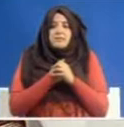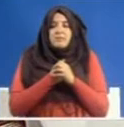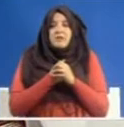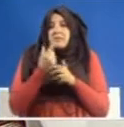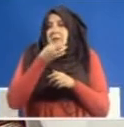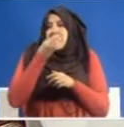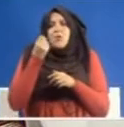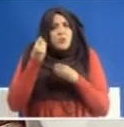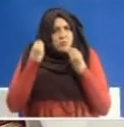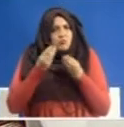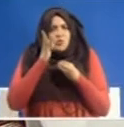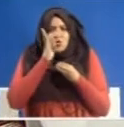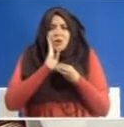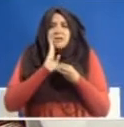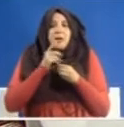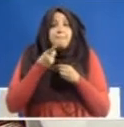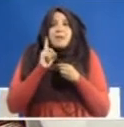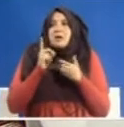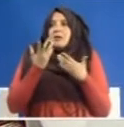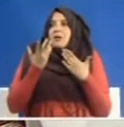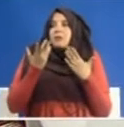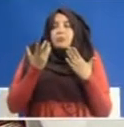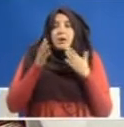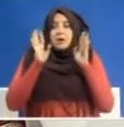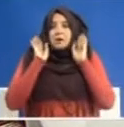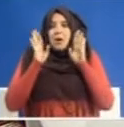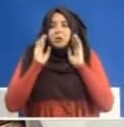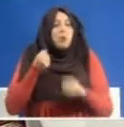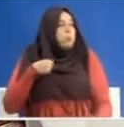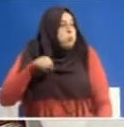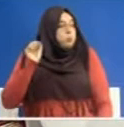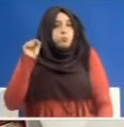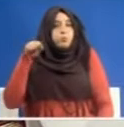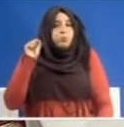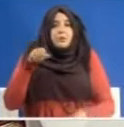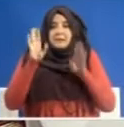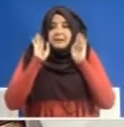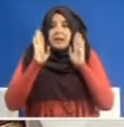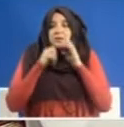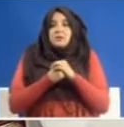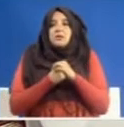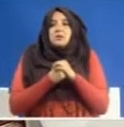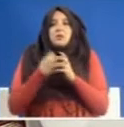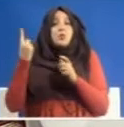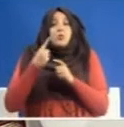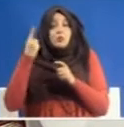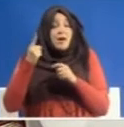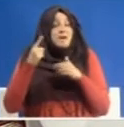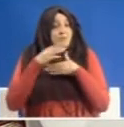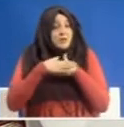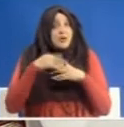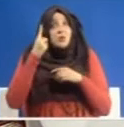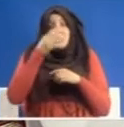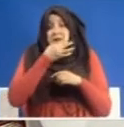طيب وخلوق لكن صلاته يعني الاستهزاء في الصلاه. ودائما استدله بقول